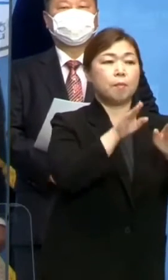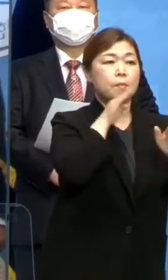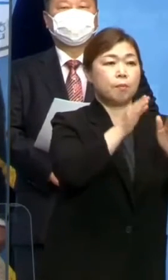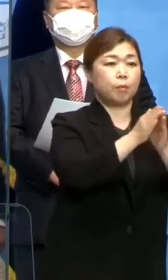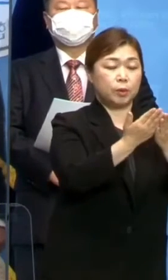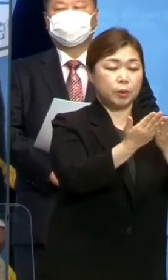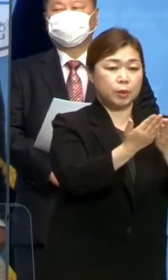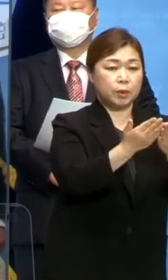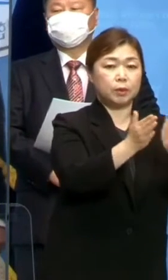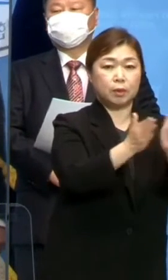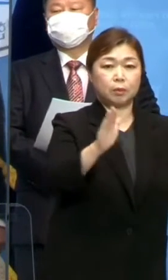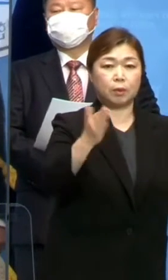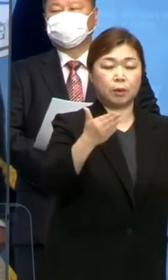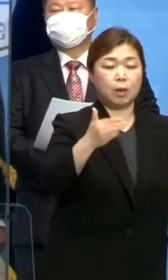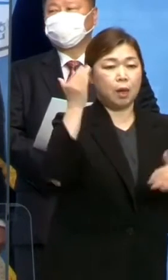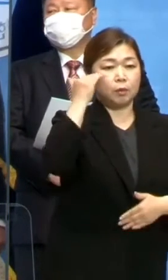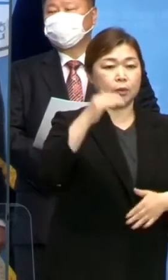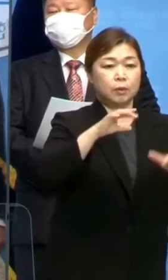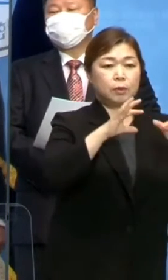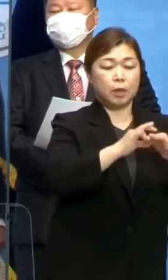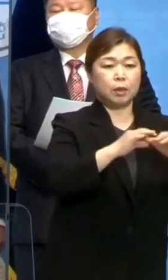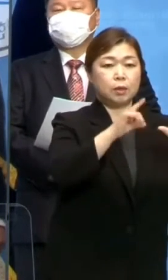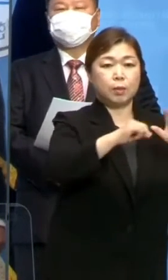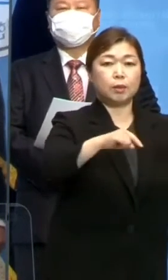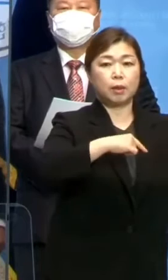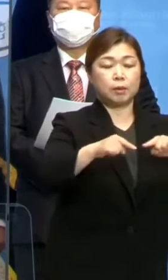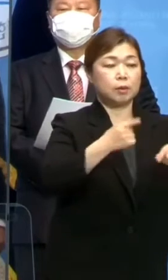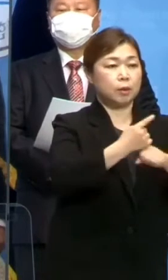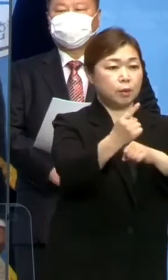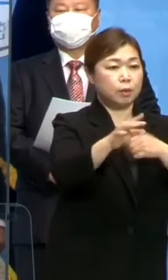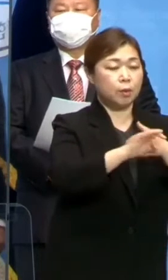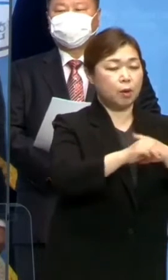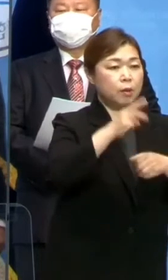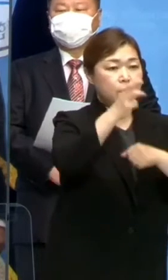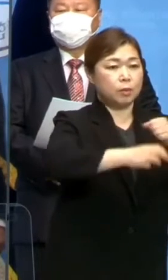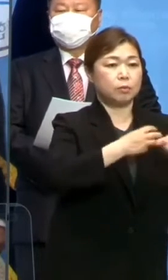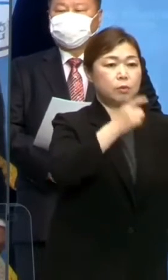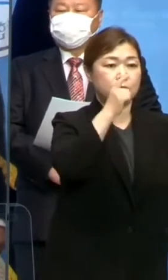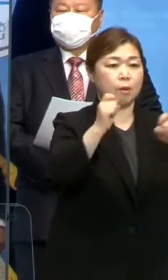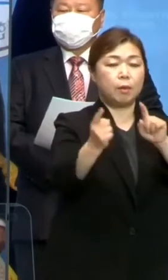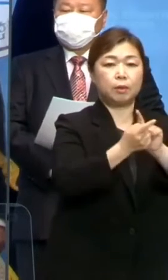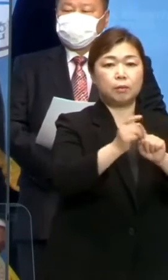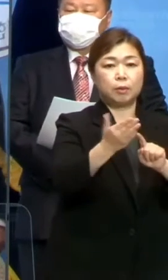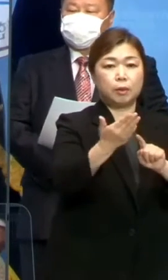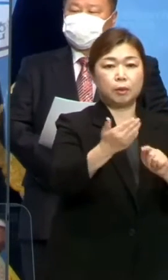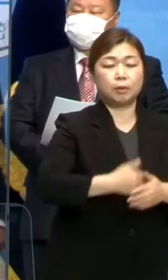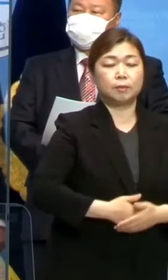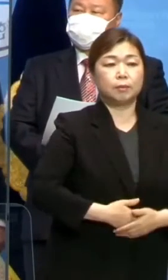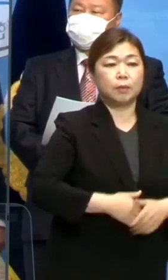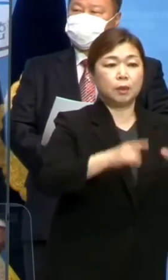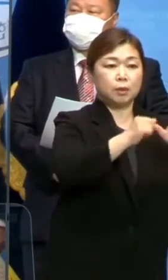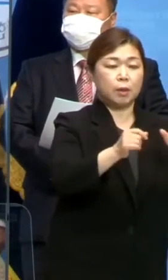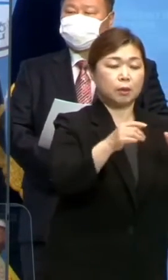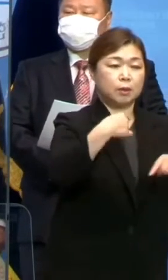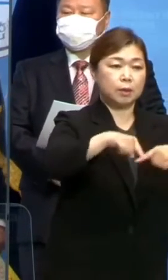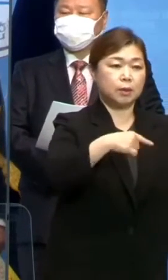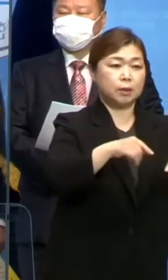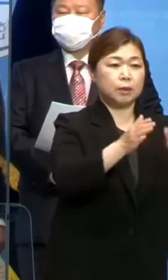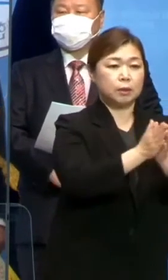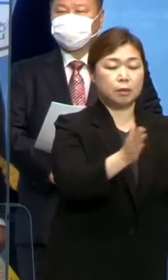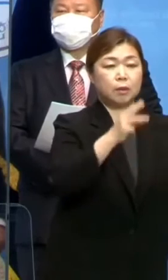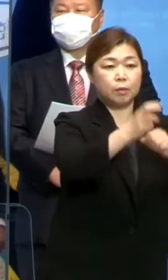본격적으로 시작된 한국의 지방자치는 내년이면 30주년을 봤습니다 지방자치 시행 삼십 년